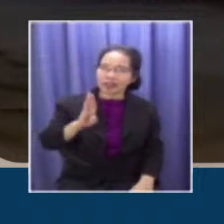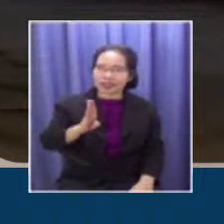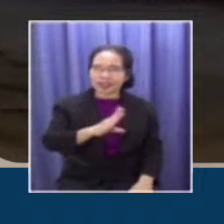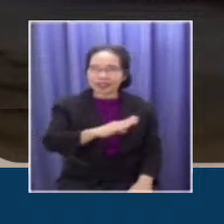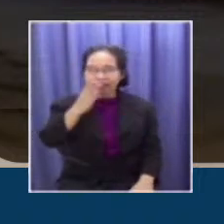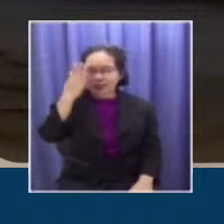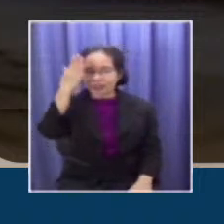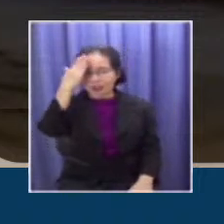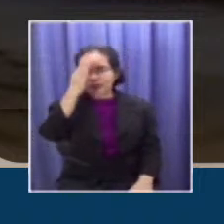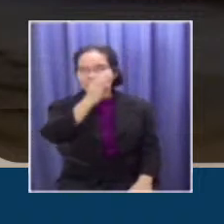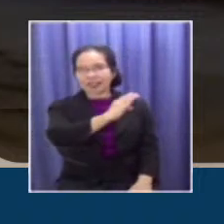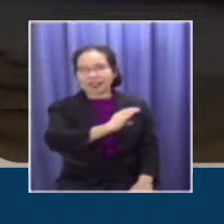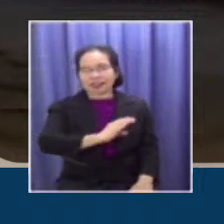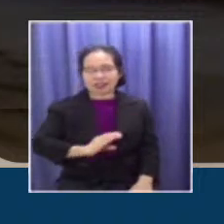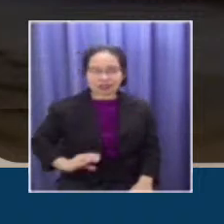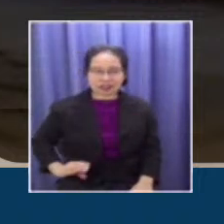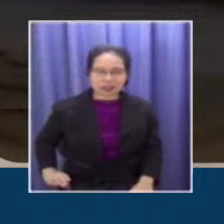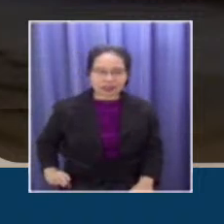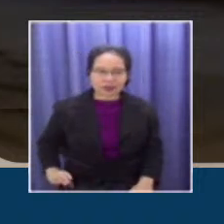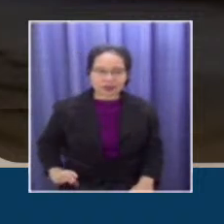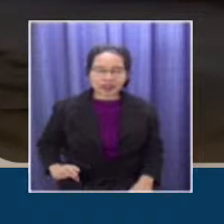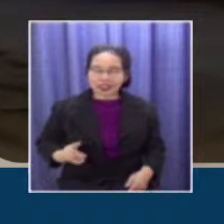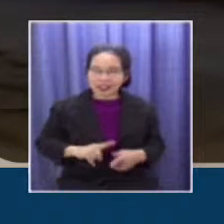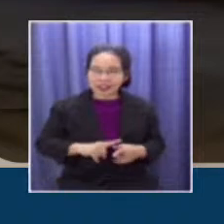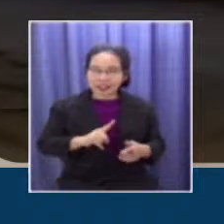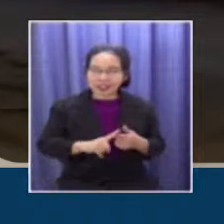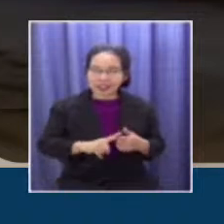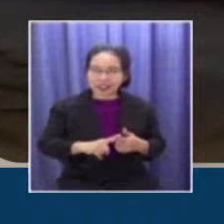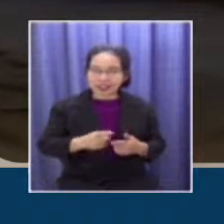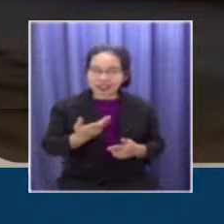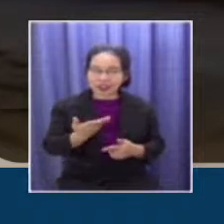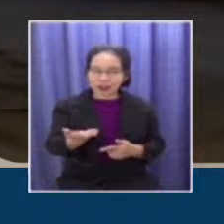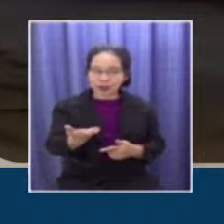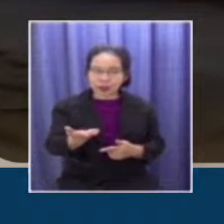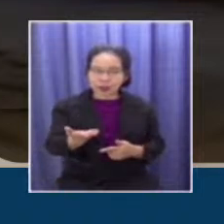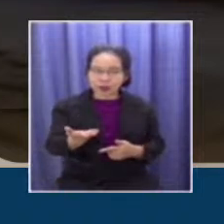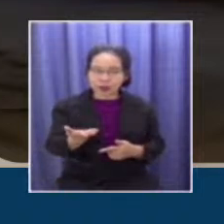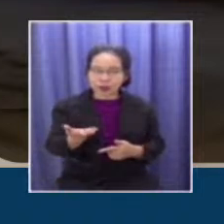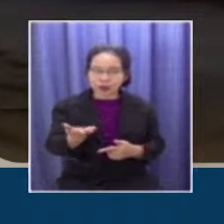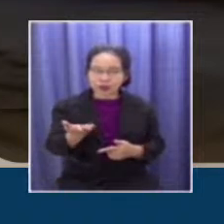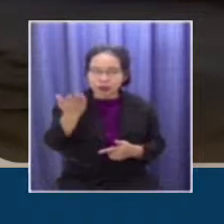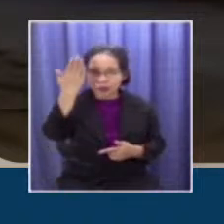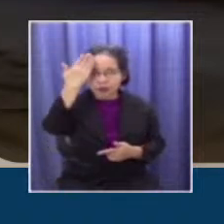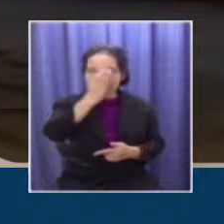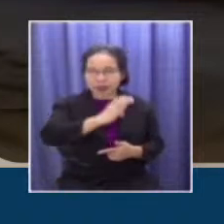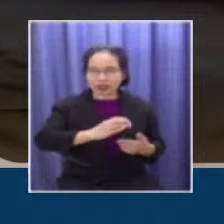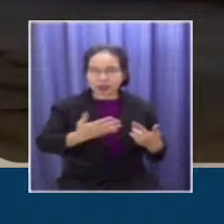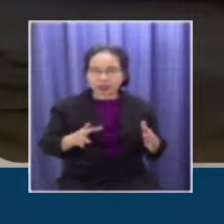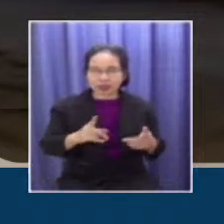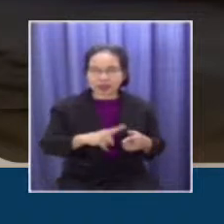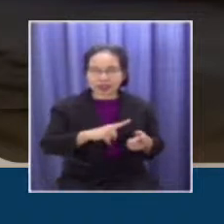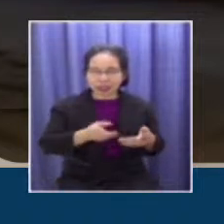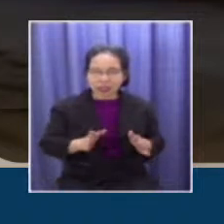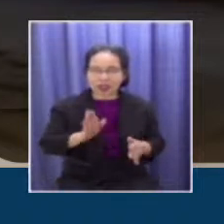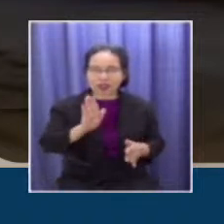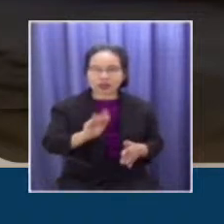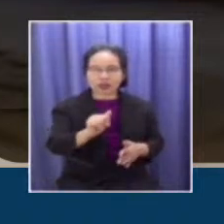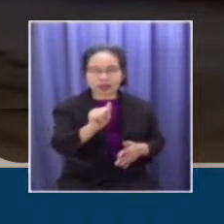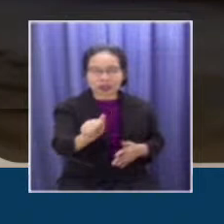na wobehunu Kristo na afei wɔma wo ho kwan ma ahomane edi wo so